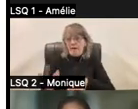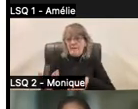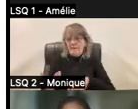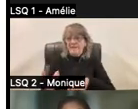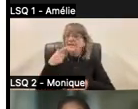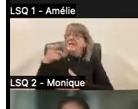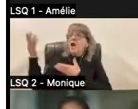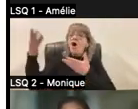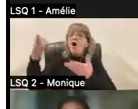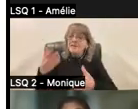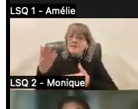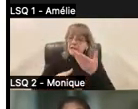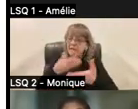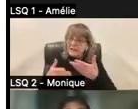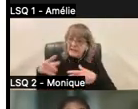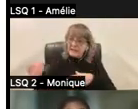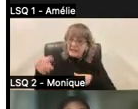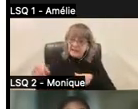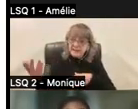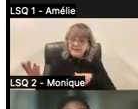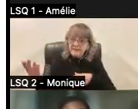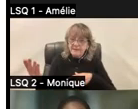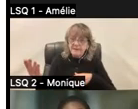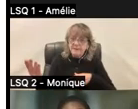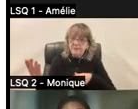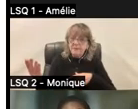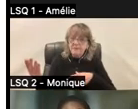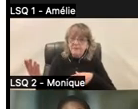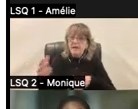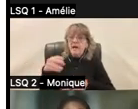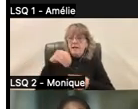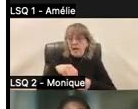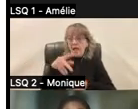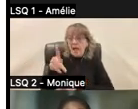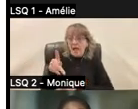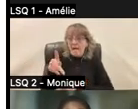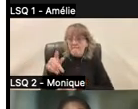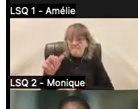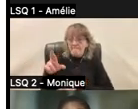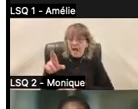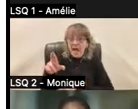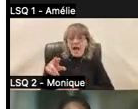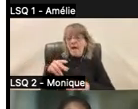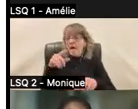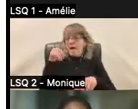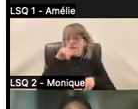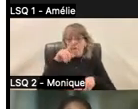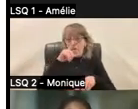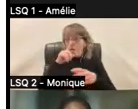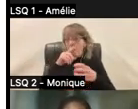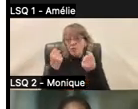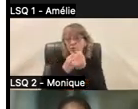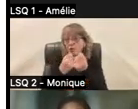de services du PAR n'ont pas la capacité de soutenir